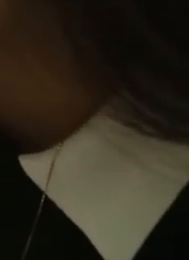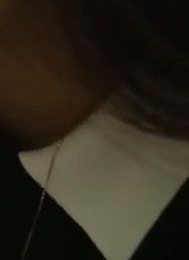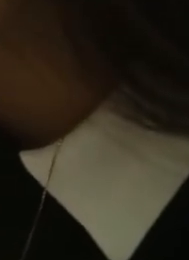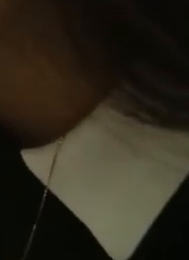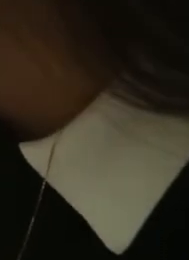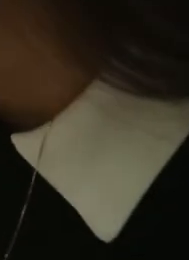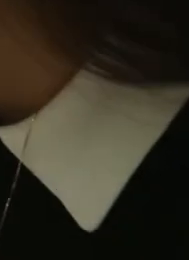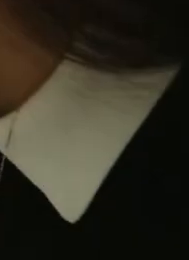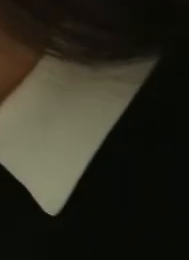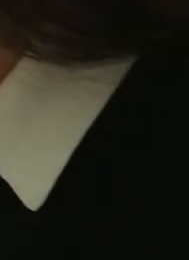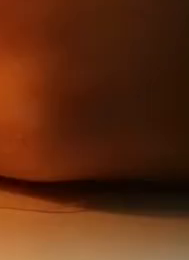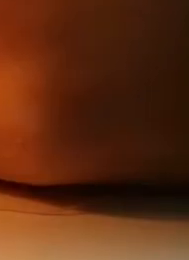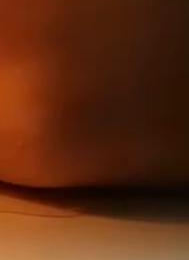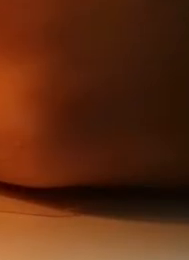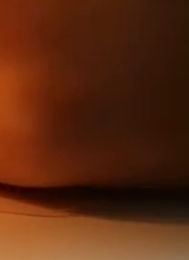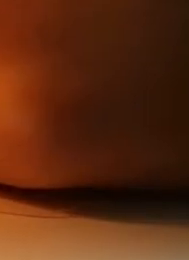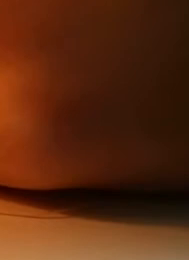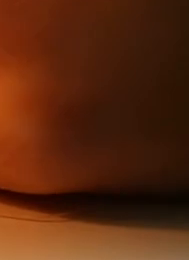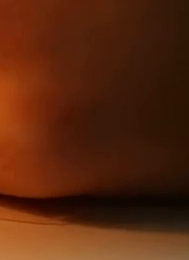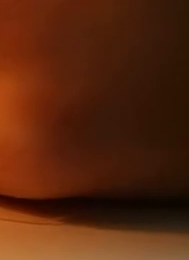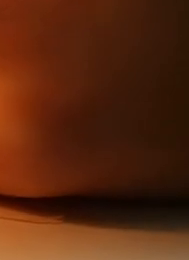종민이가 넣어봐.